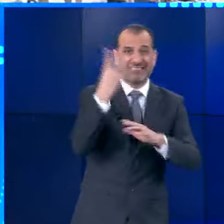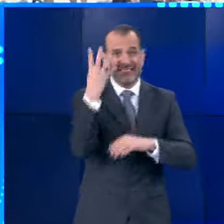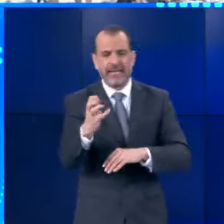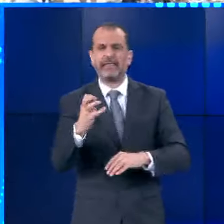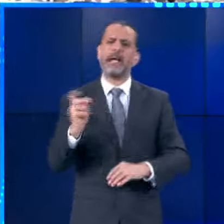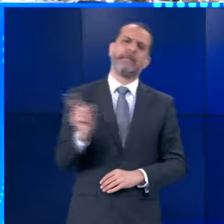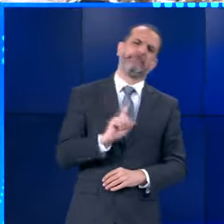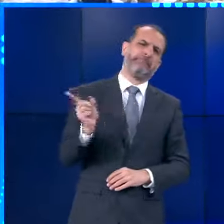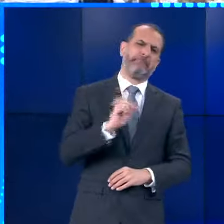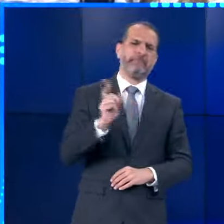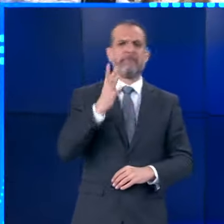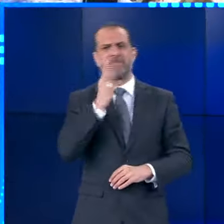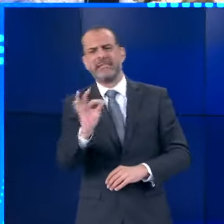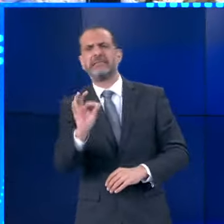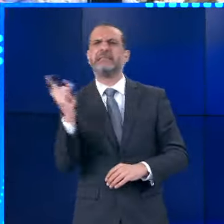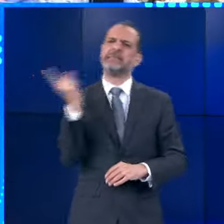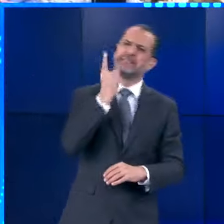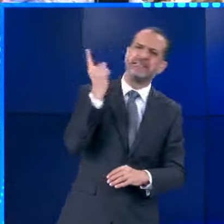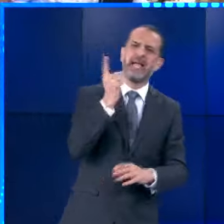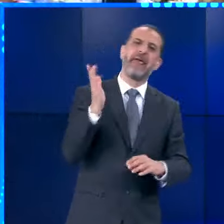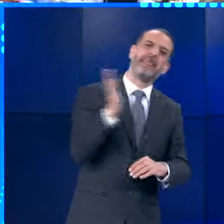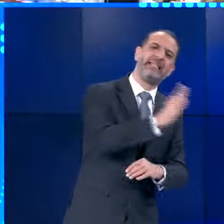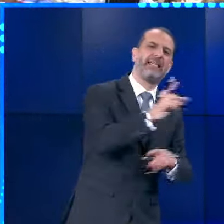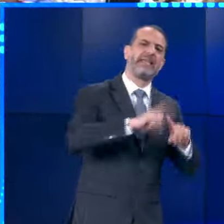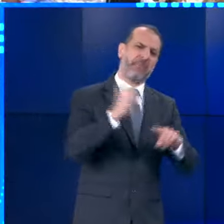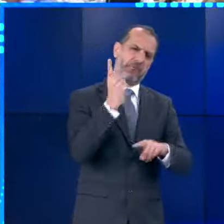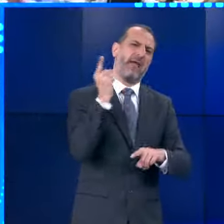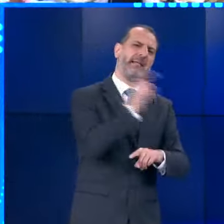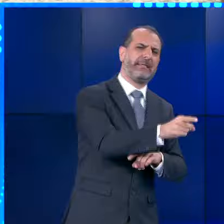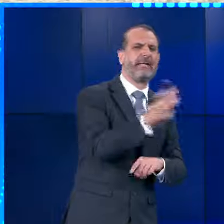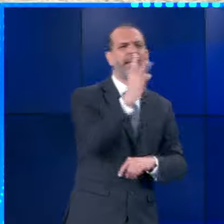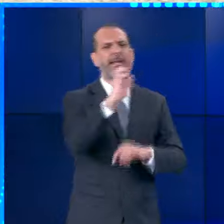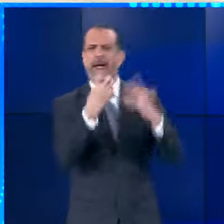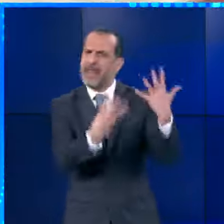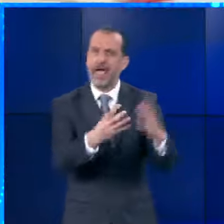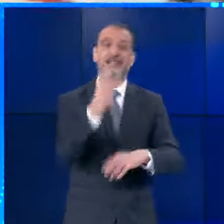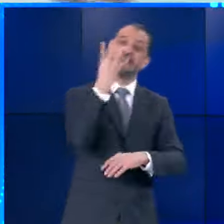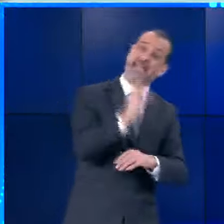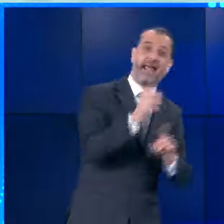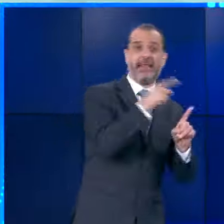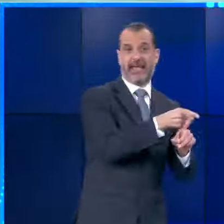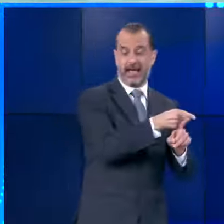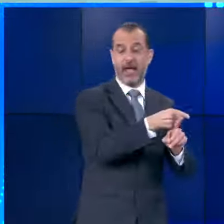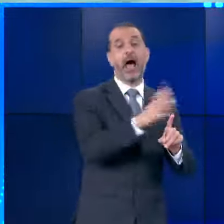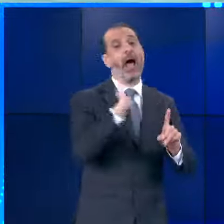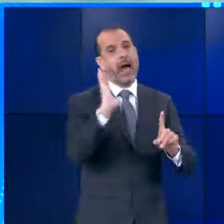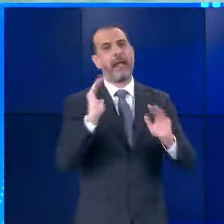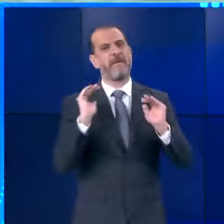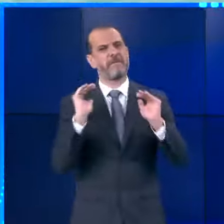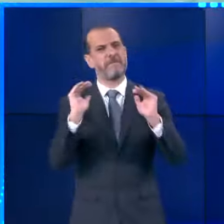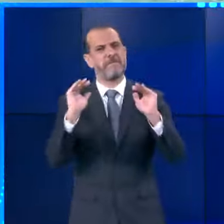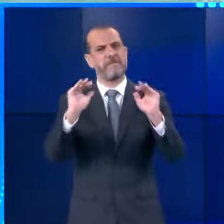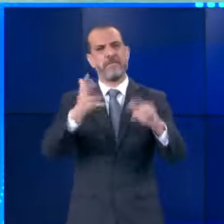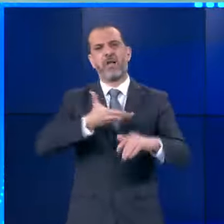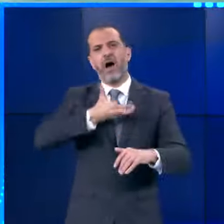δείχνουν τα προγνωστικά μας στοιχεία, θα τα πιάσει κυρίως η δυτική Ελλάδα στους 39 με 40 βαθμούς. Βέβαια θα παραμείνει μια αιμονή